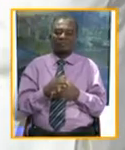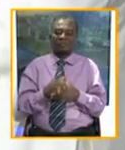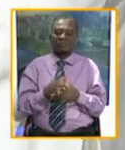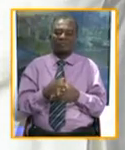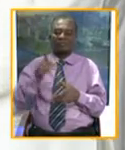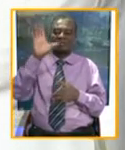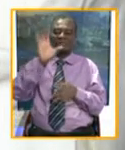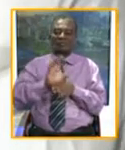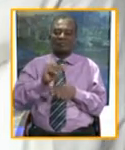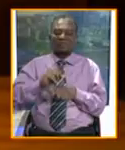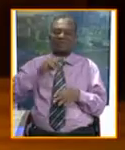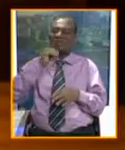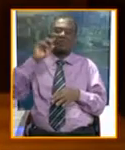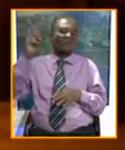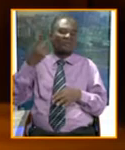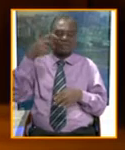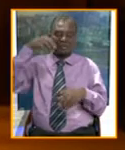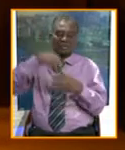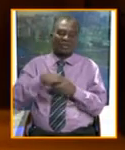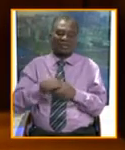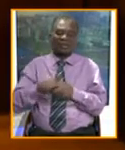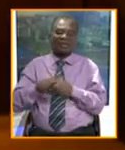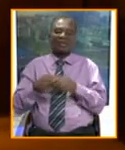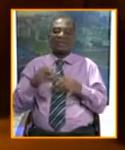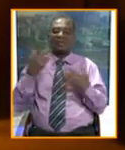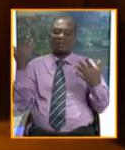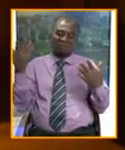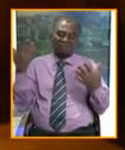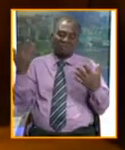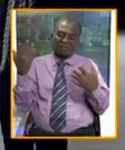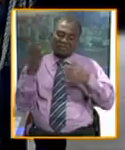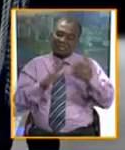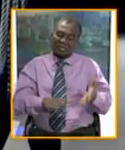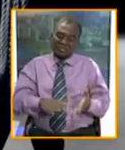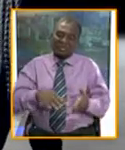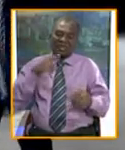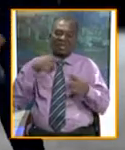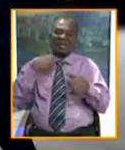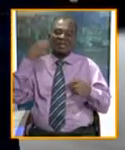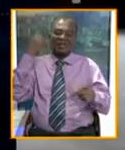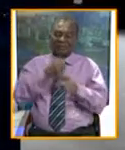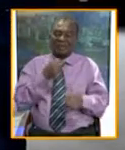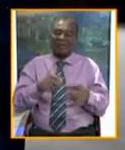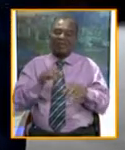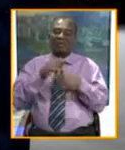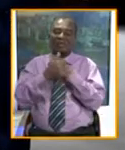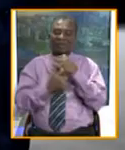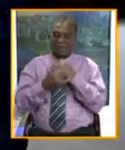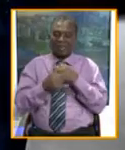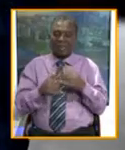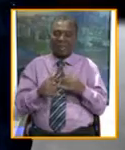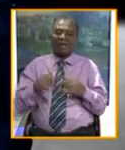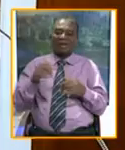La Côte d'Ivoire n'est pas seule dans le deuil qui frappe le pays. Les hommages au Premier ministre Ahmed Bakayoko sont enregistrés dans la